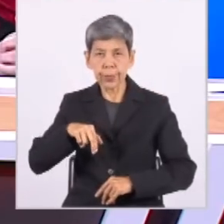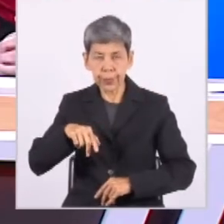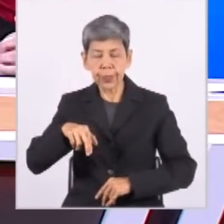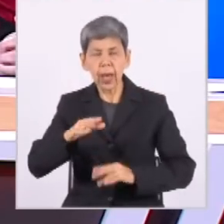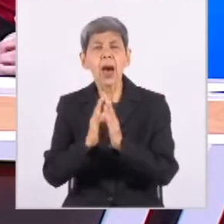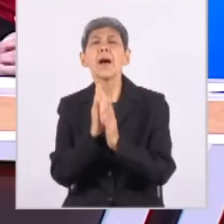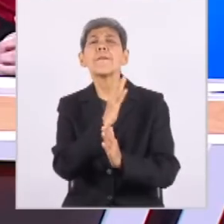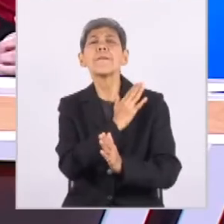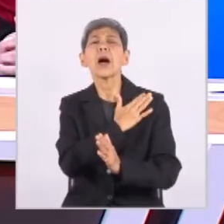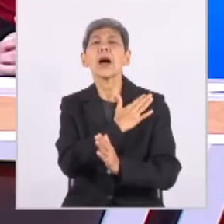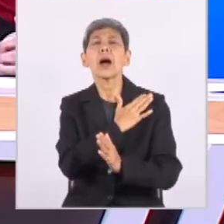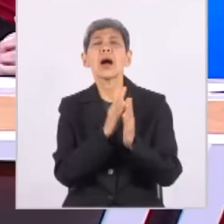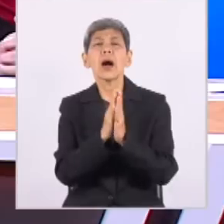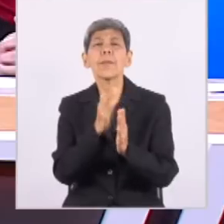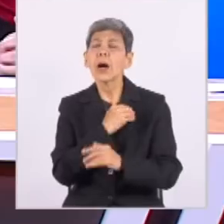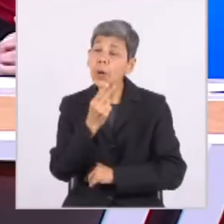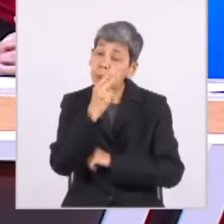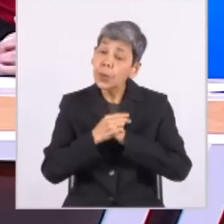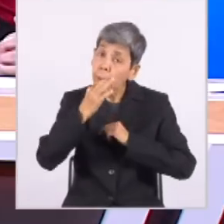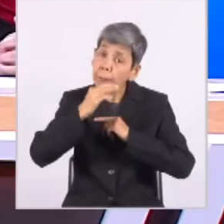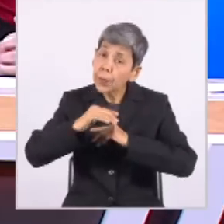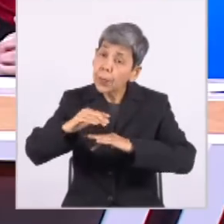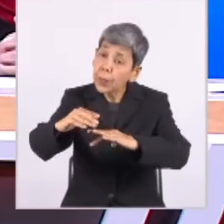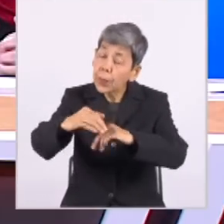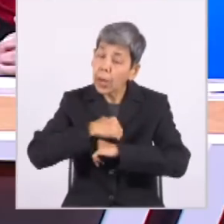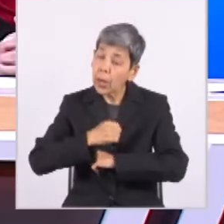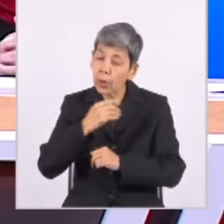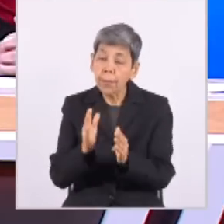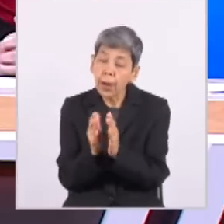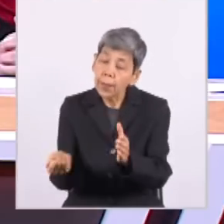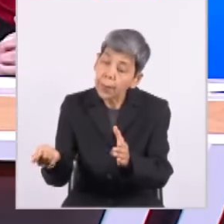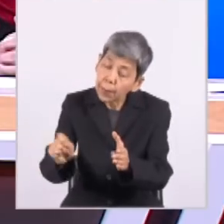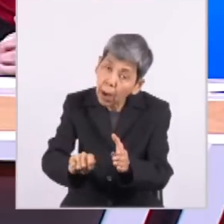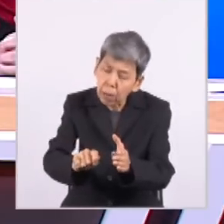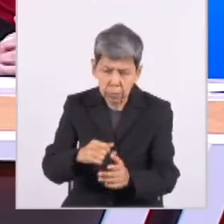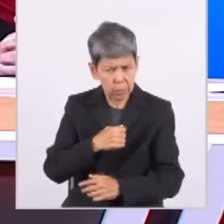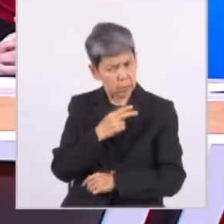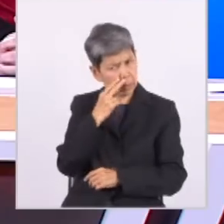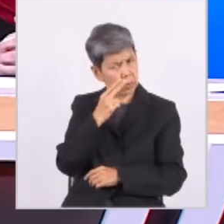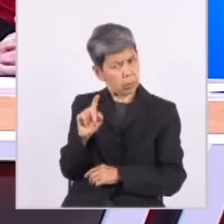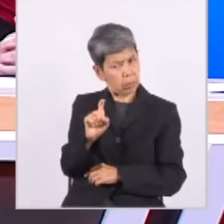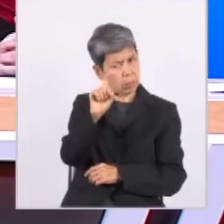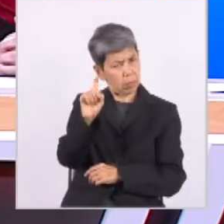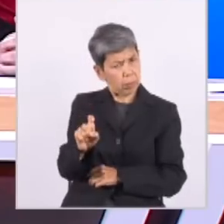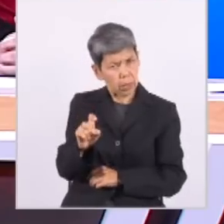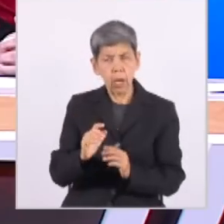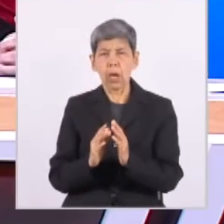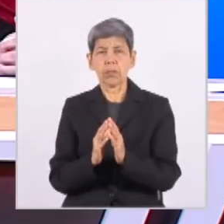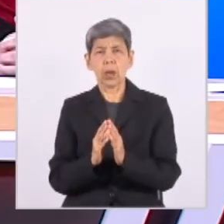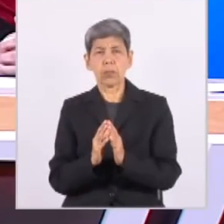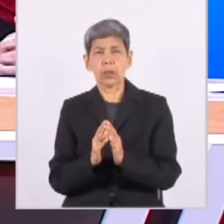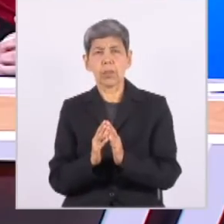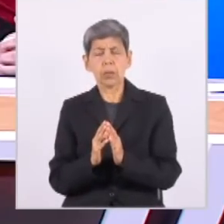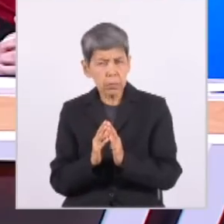เหมือนกับว่าจะไปจะไปชมทะเลหรือเปล่าไม่ทราบก็มีคนใส่บาตรปรากฏว่าความผิดปกติเกิดขึ้นเนื่องจากว่าเสียงสวดเสียง